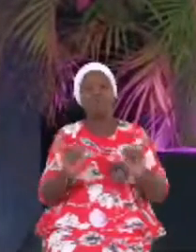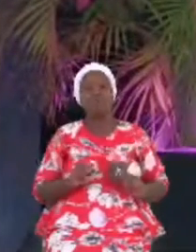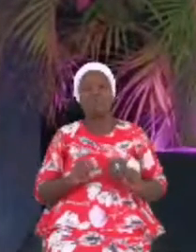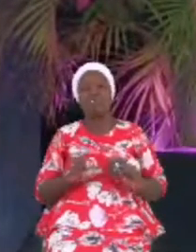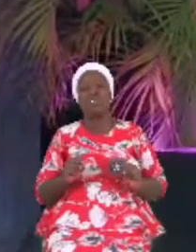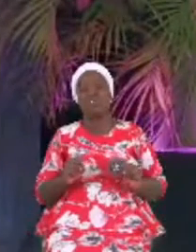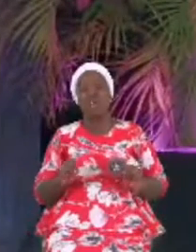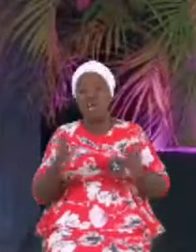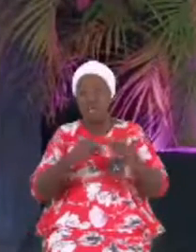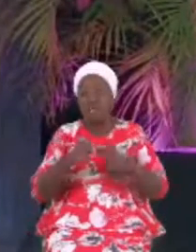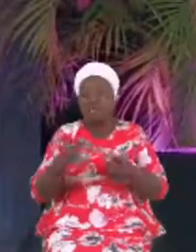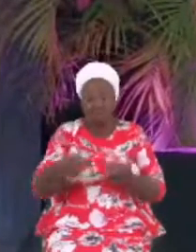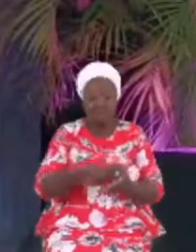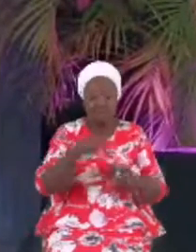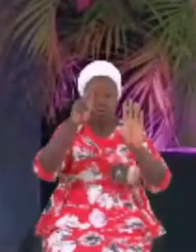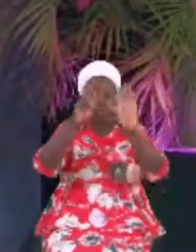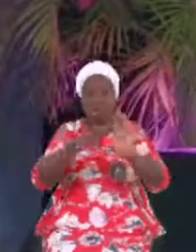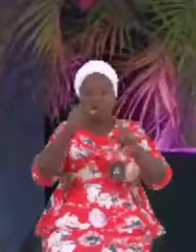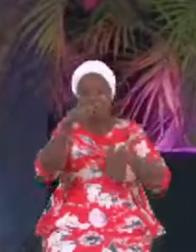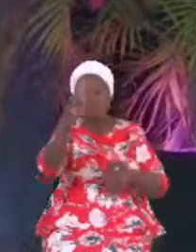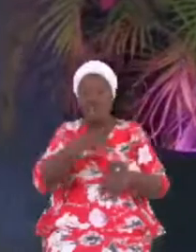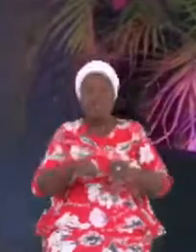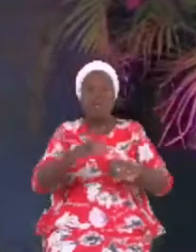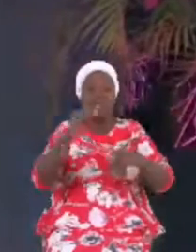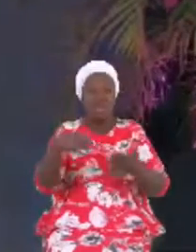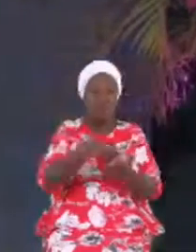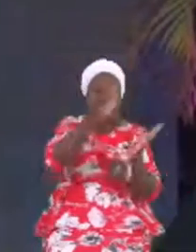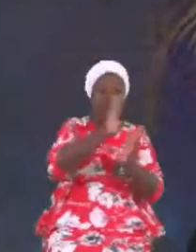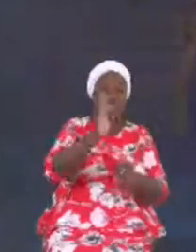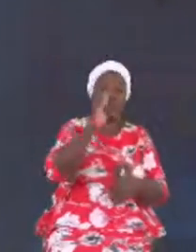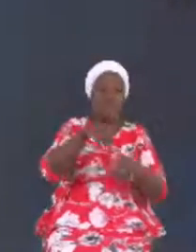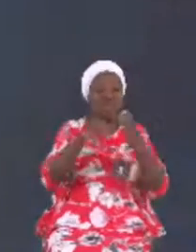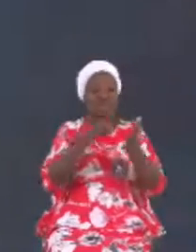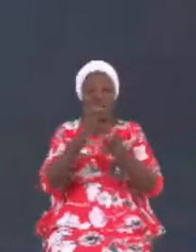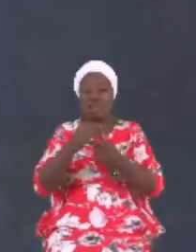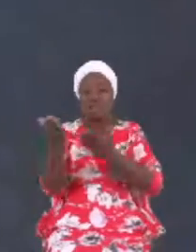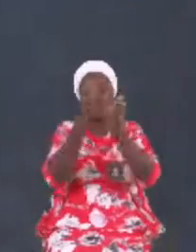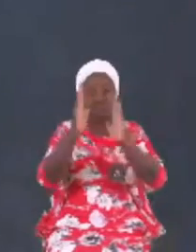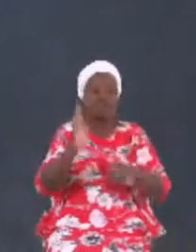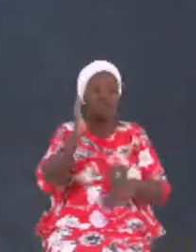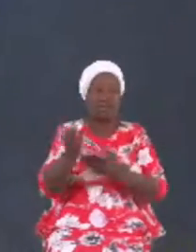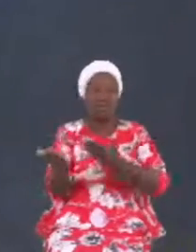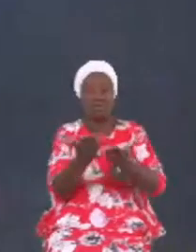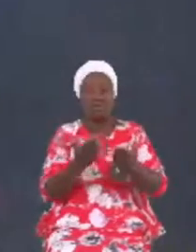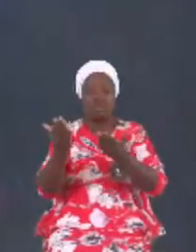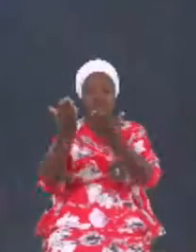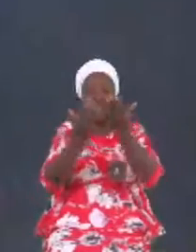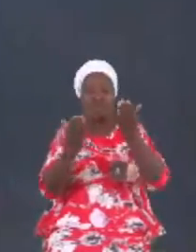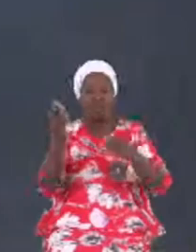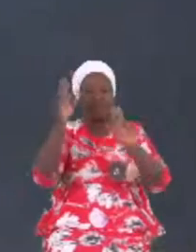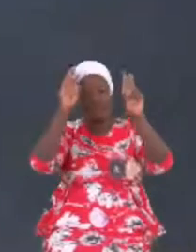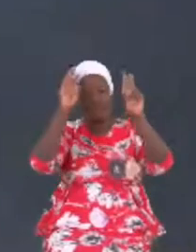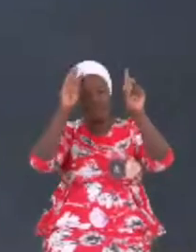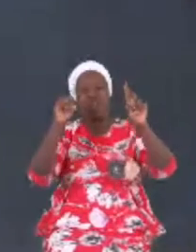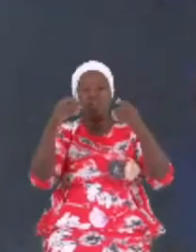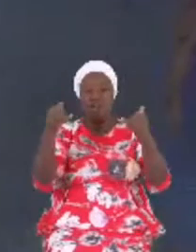Le trône de Dieu et de l'agneau sera dans la ville. Ses serviteurs le serviront et verront sa face. Verset